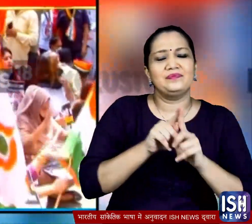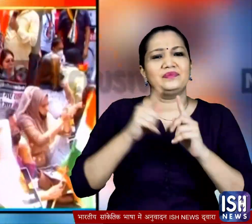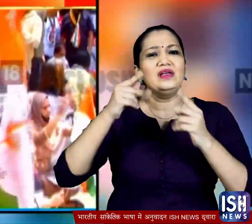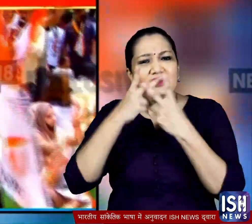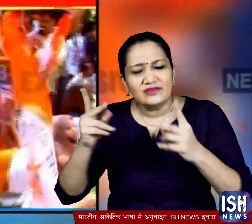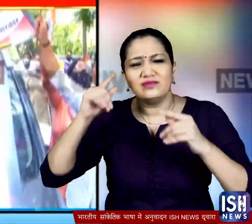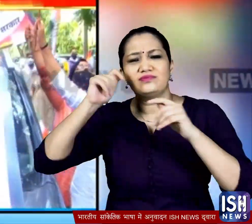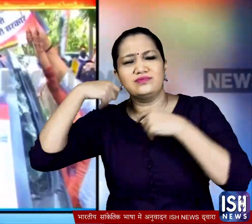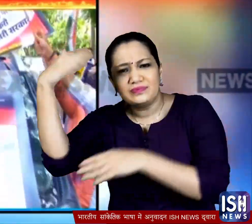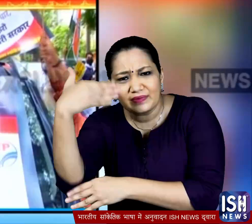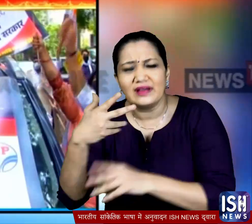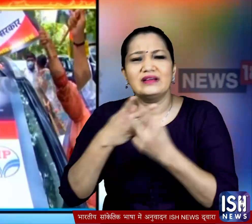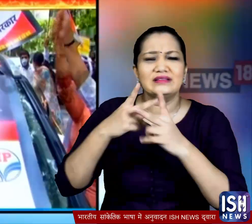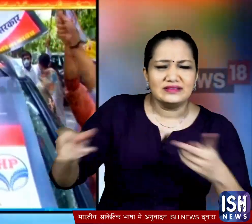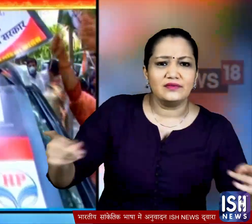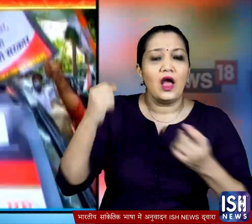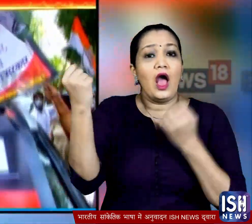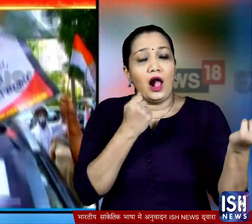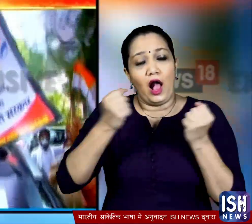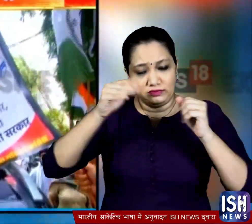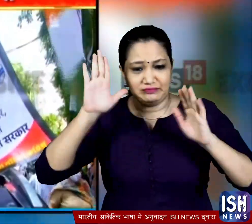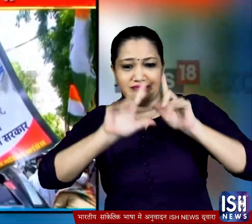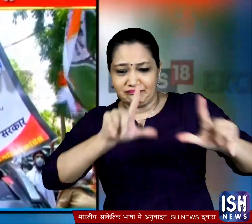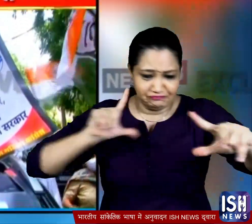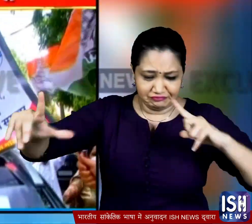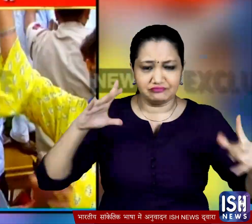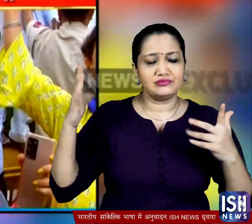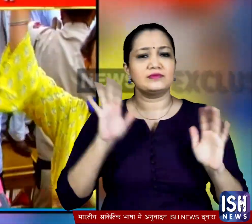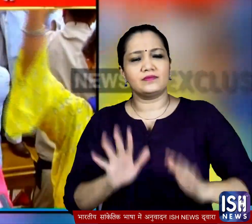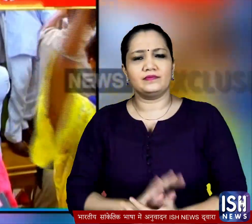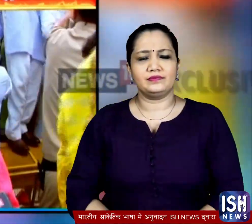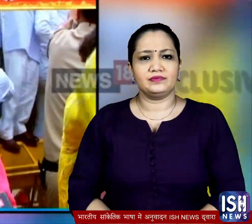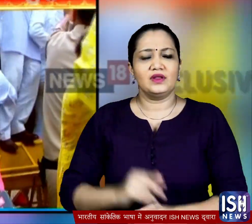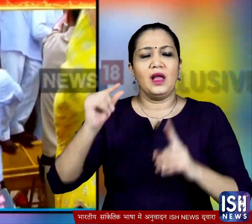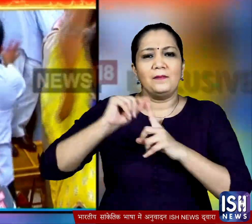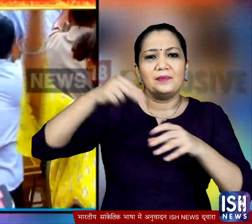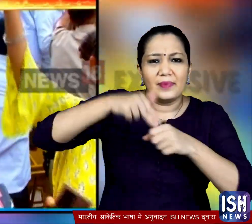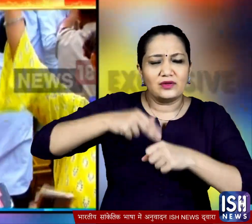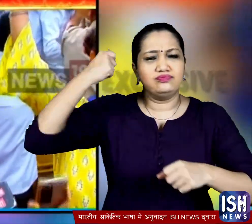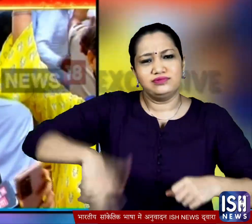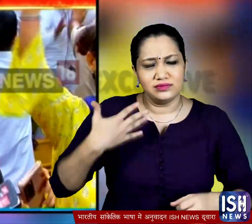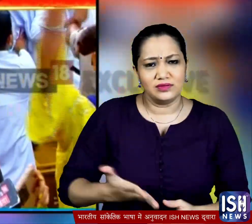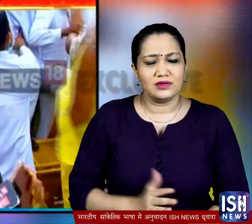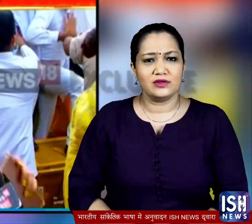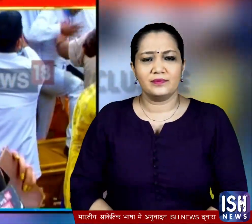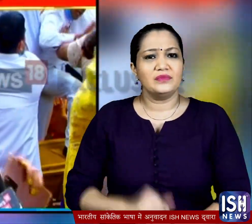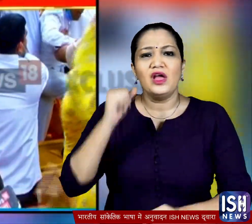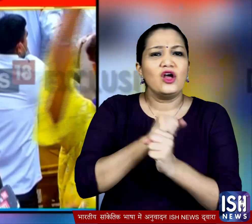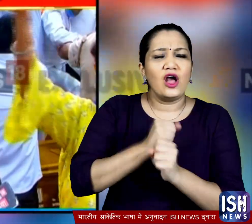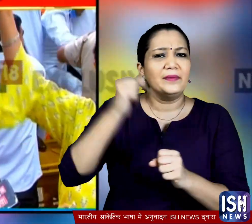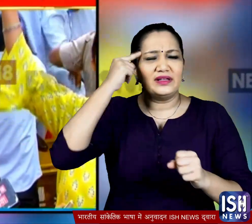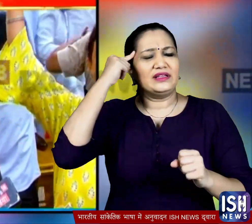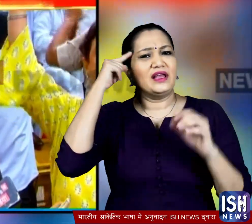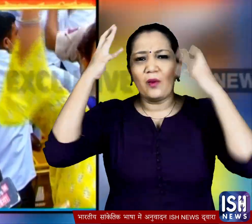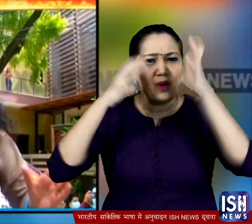पास तख्तियां, तो एक महिला की तो पूरी कार पर ही नारों वाला कटआउट दिखा। पेट्रोल के प्राइसेस बढ़ रहे हैं, लेकिन इस सरकार को